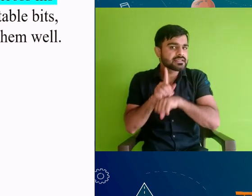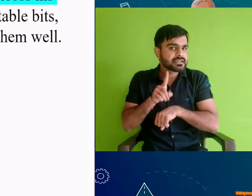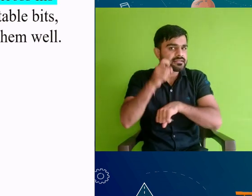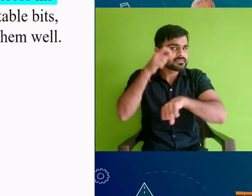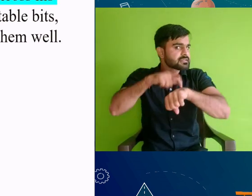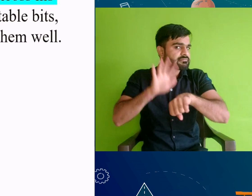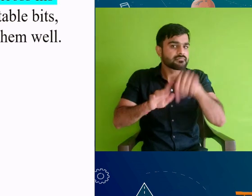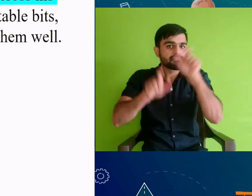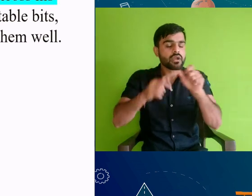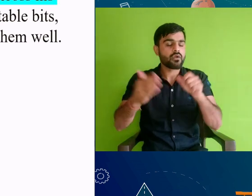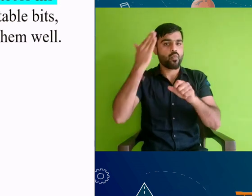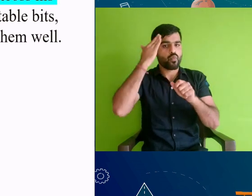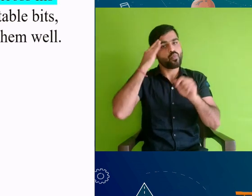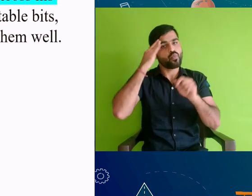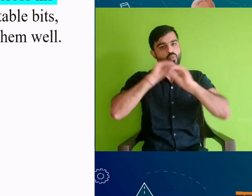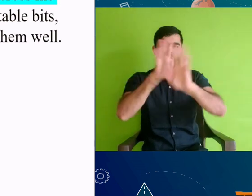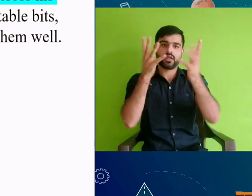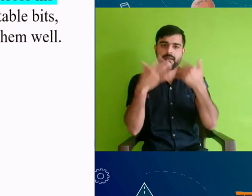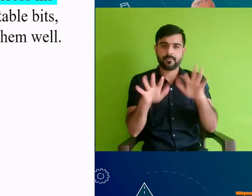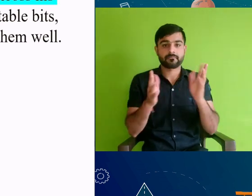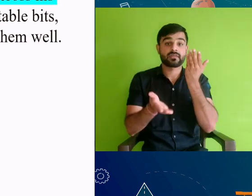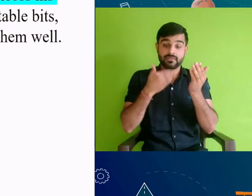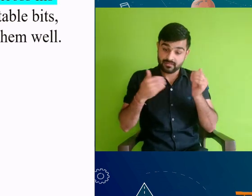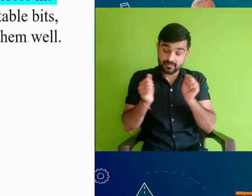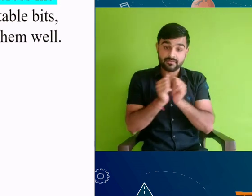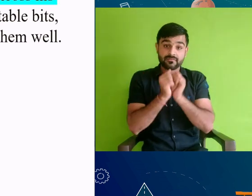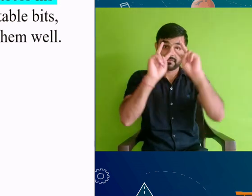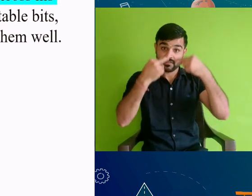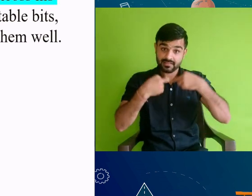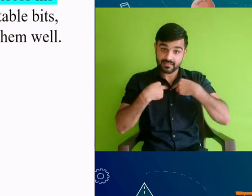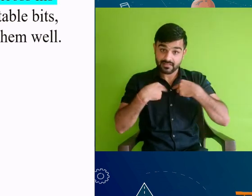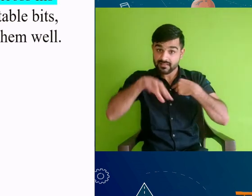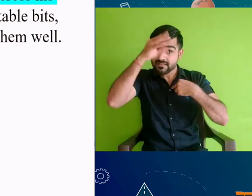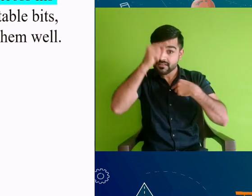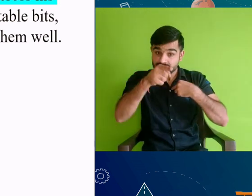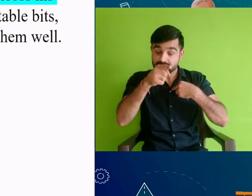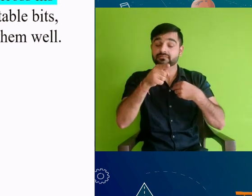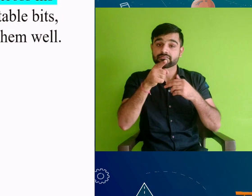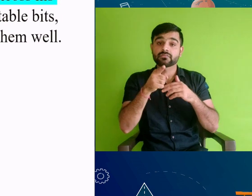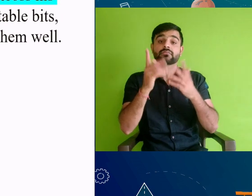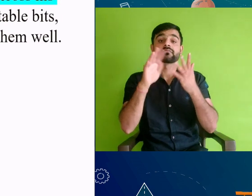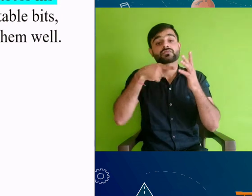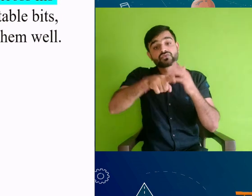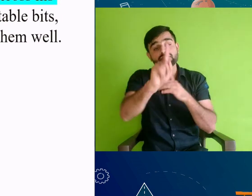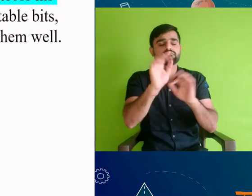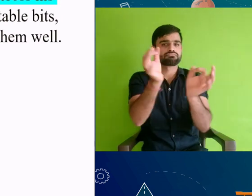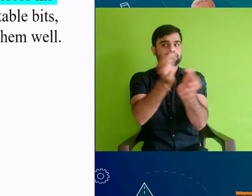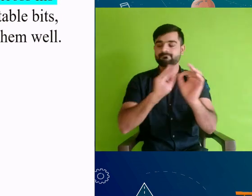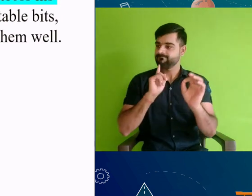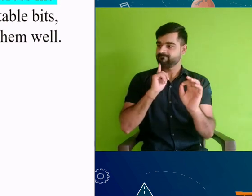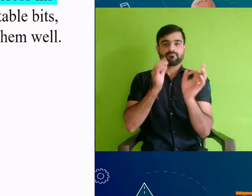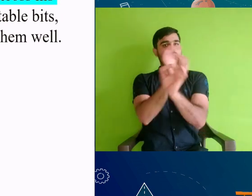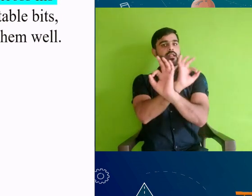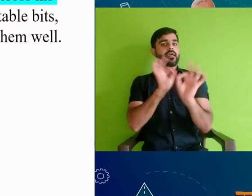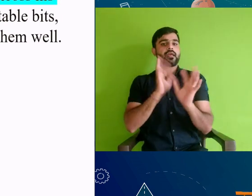बारे में जानकारी है और मेरे सारे लर्नर्स जो हैं वो अपने अपने आप में बहुत अलर्ट हैं। दे वॉन्ट